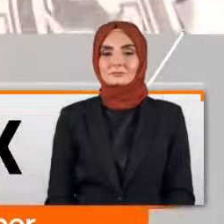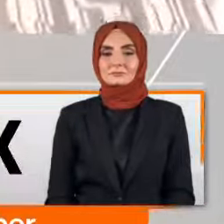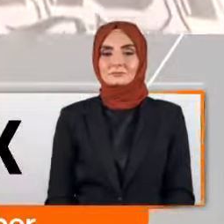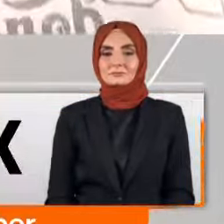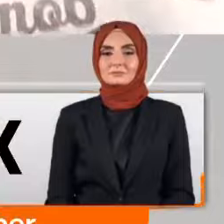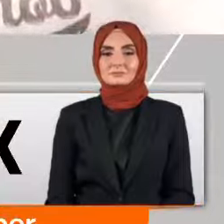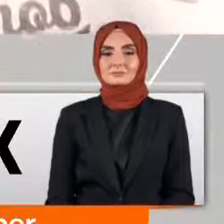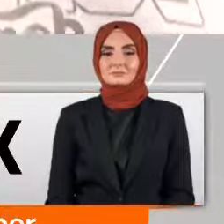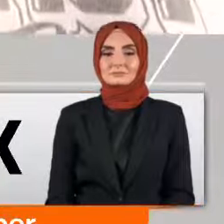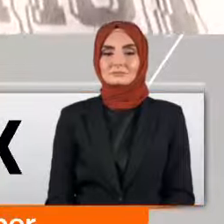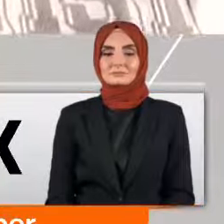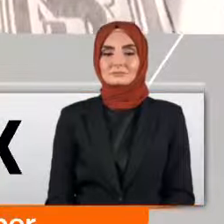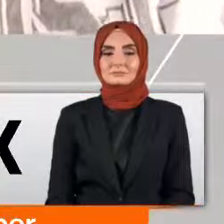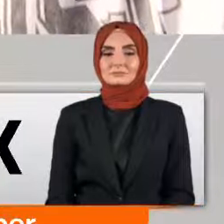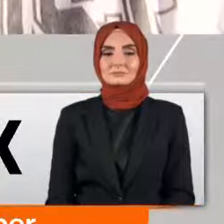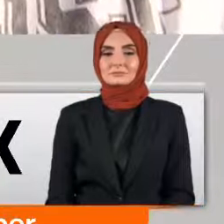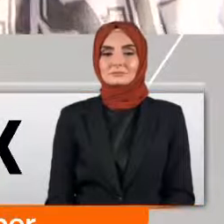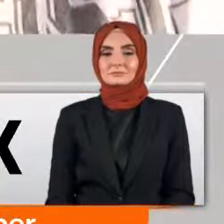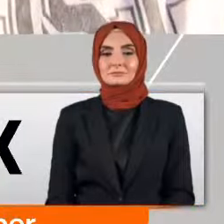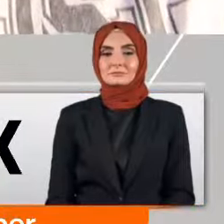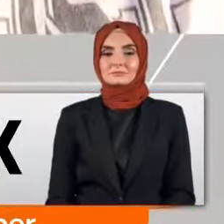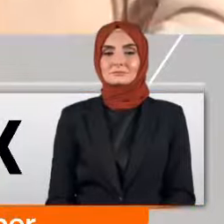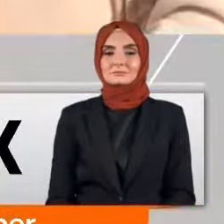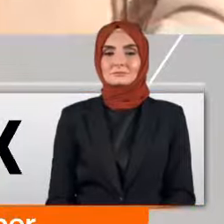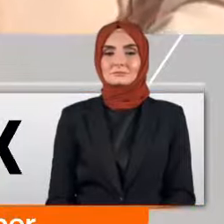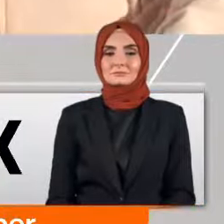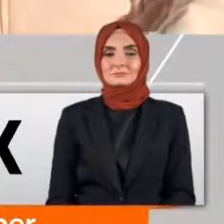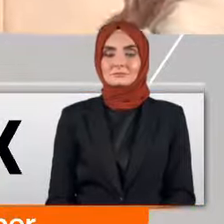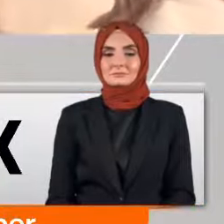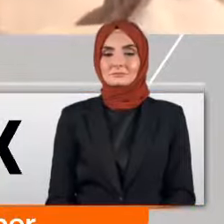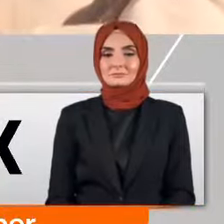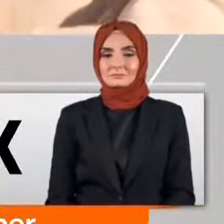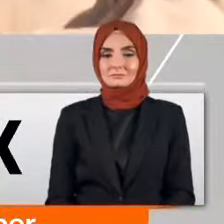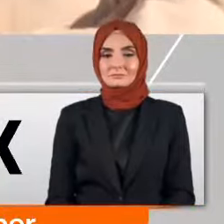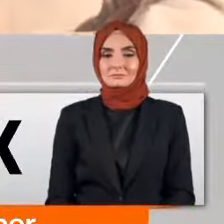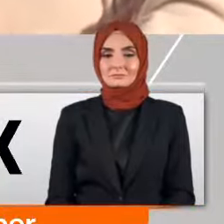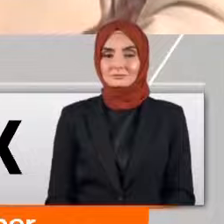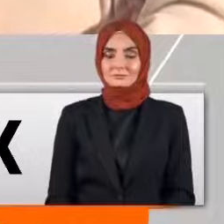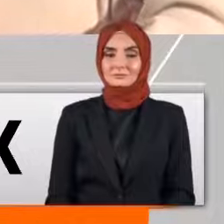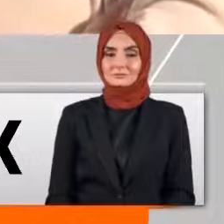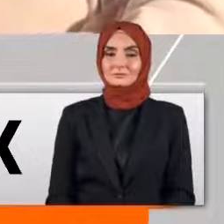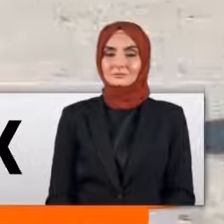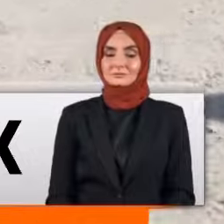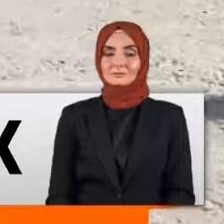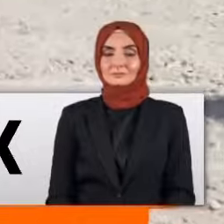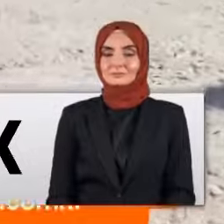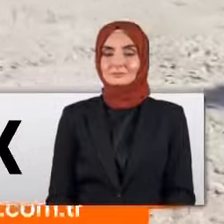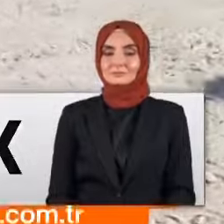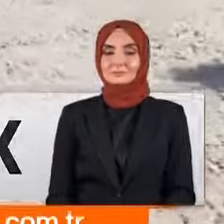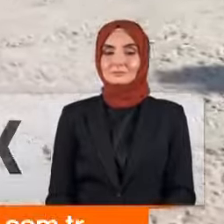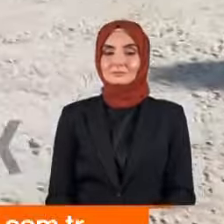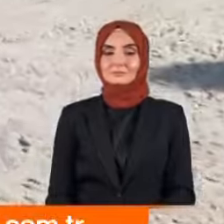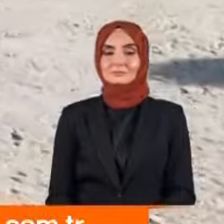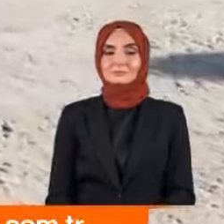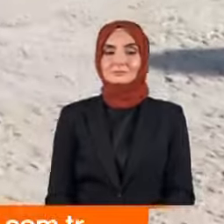olan hayvanlarla ilgili o fayton zulümlerine de bence bir çare olabilir. Mühendis arkadaşlarımızın yeni versiyonu üzerindeki çalışmaya devam ediyor.